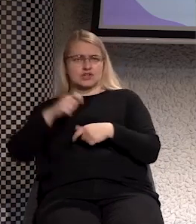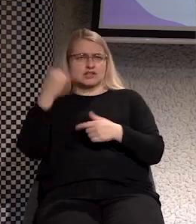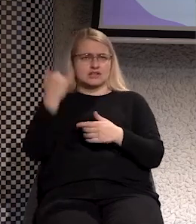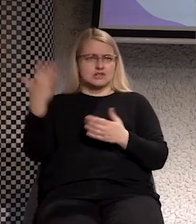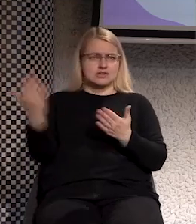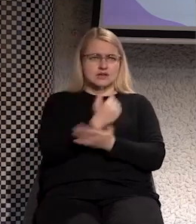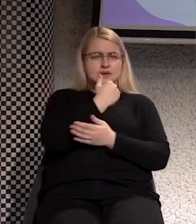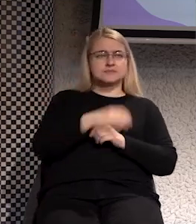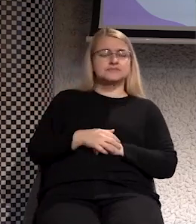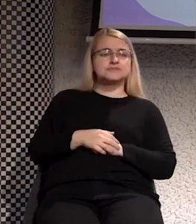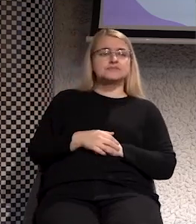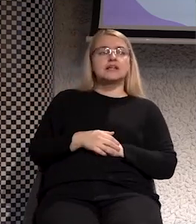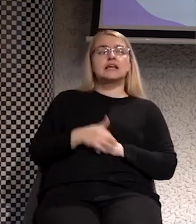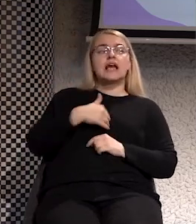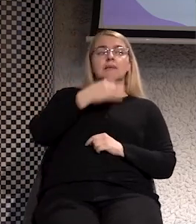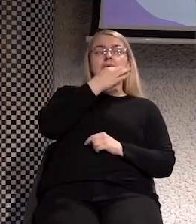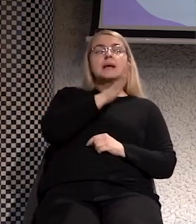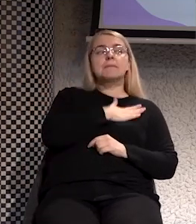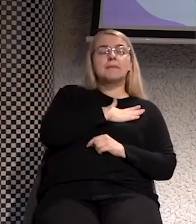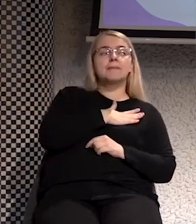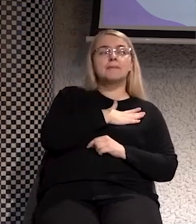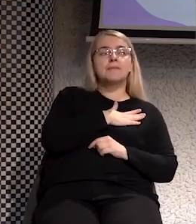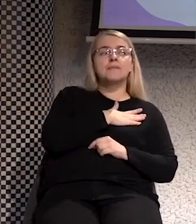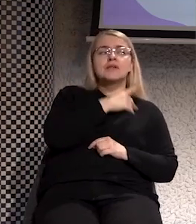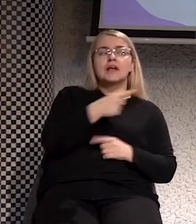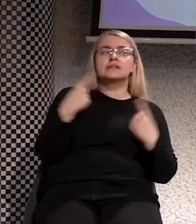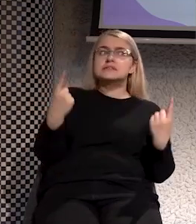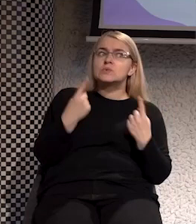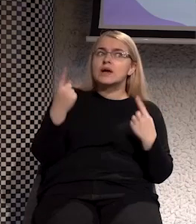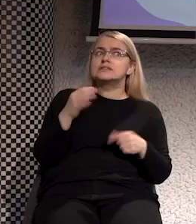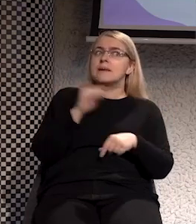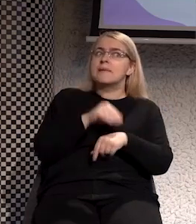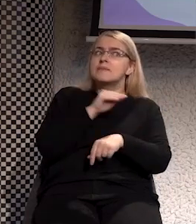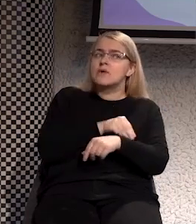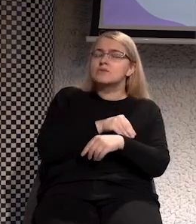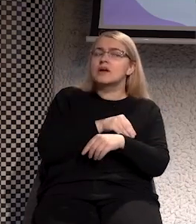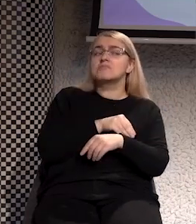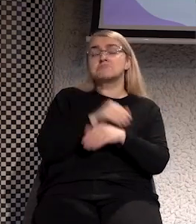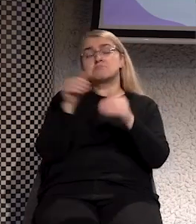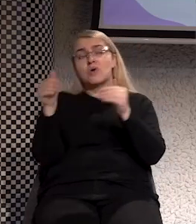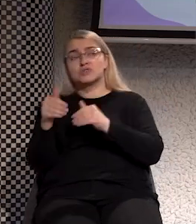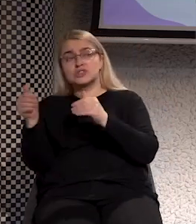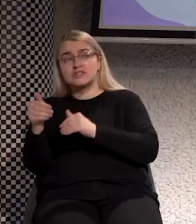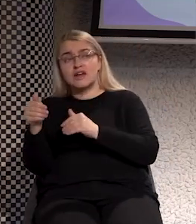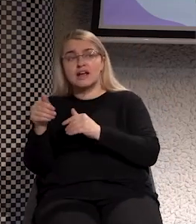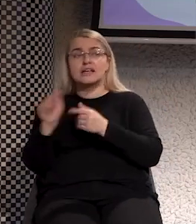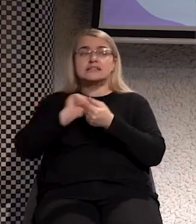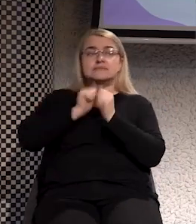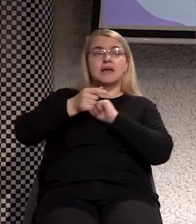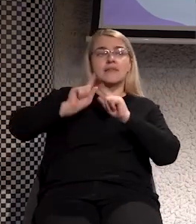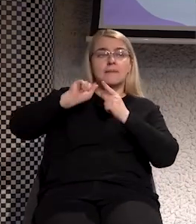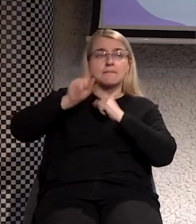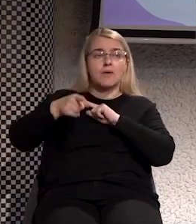Więc myślę sobie, takie mam pytanie, czy tego rodzaju metody są też kierowane, możliwe po zmianie właśnie